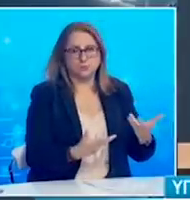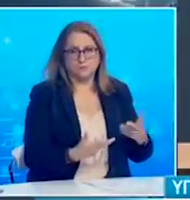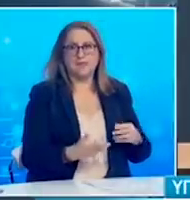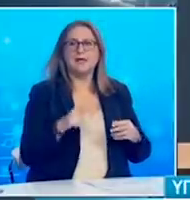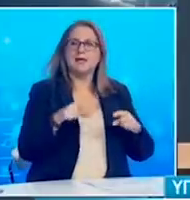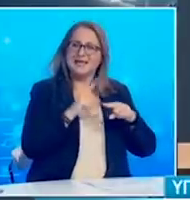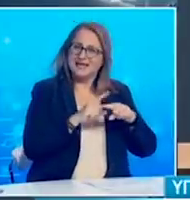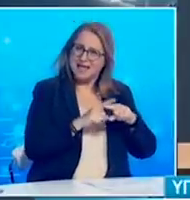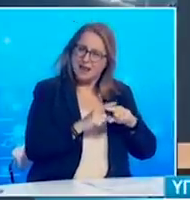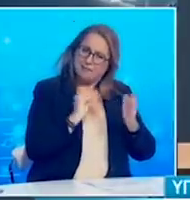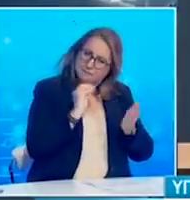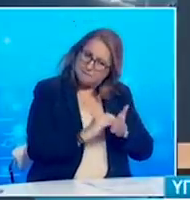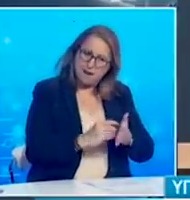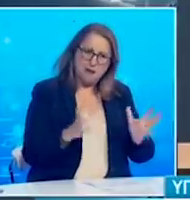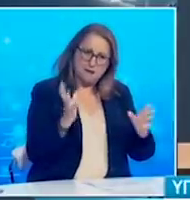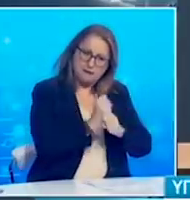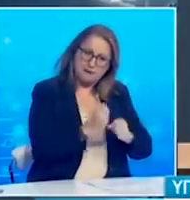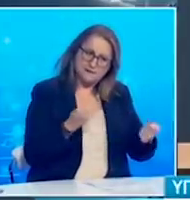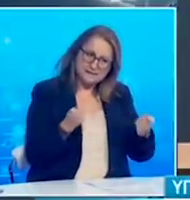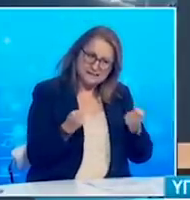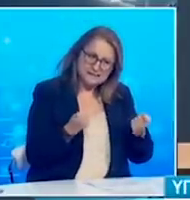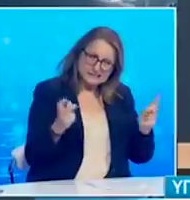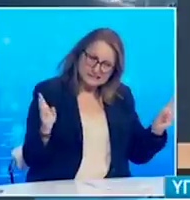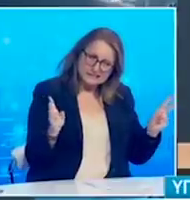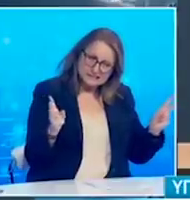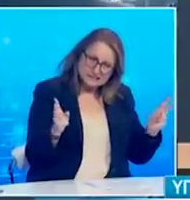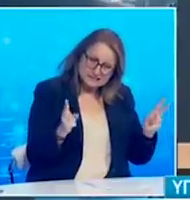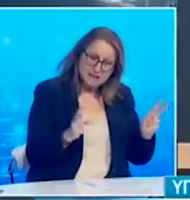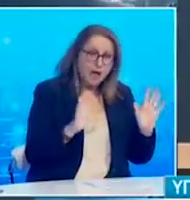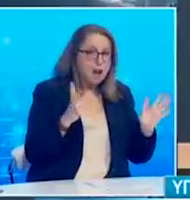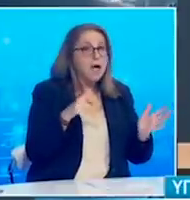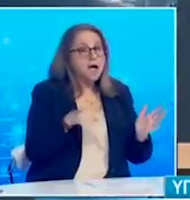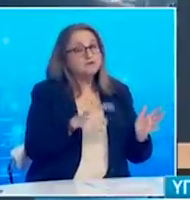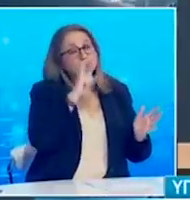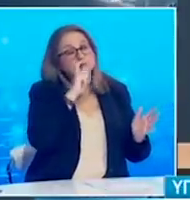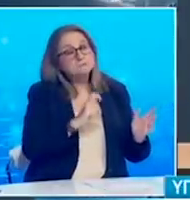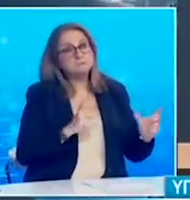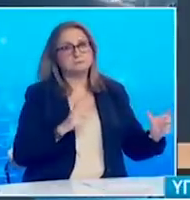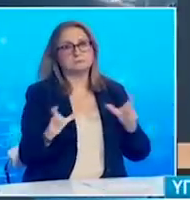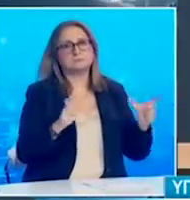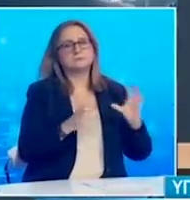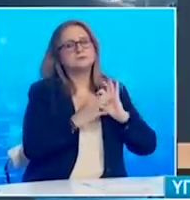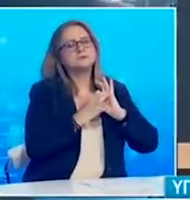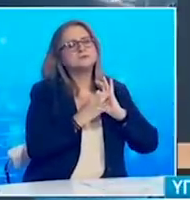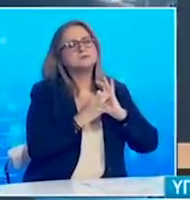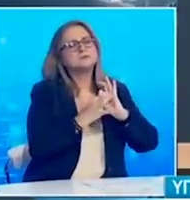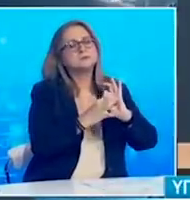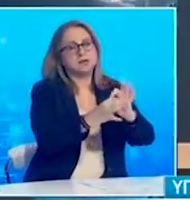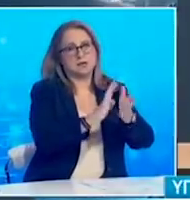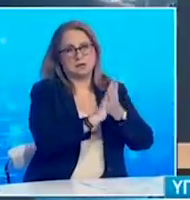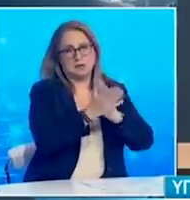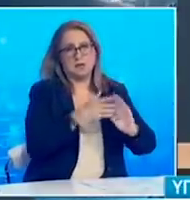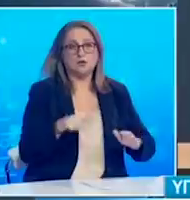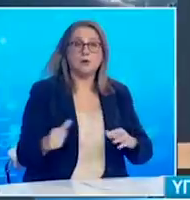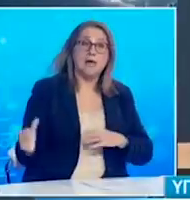πρέπει ή θα πρέπει να σταματήσουμε, να είμαστε εγρήγορες, να εφησυχάσουμε ούτε μία στιγμή. Η επιστροφή από τις